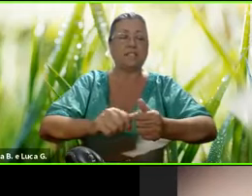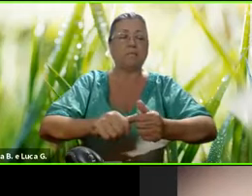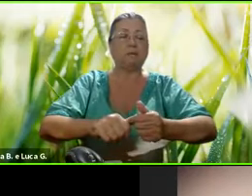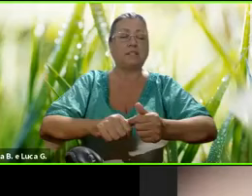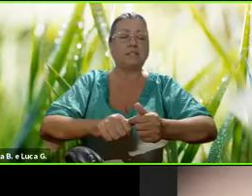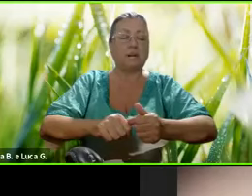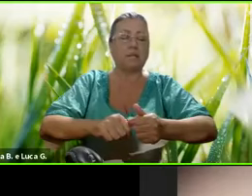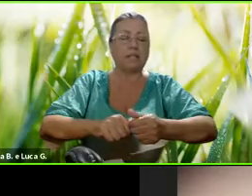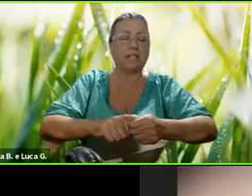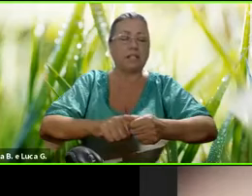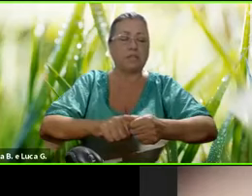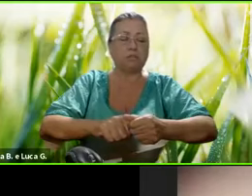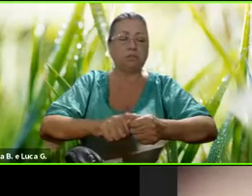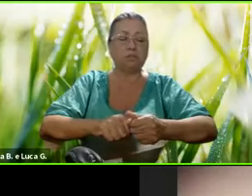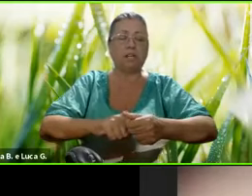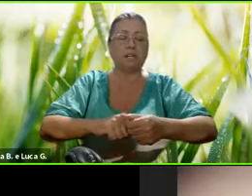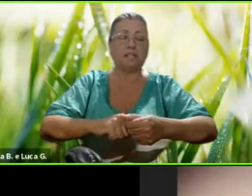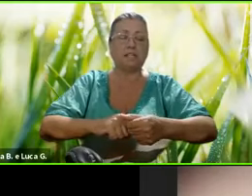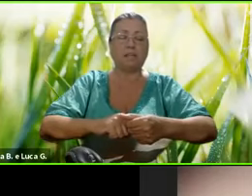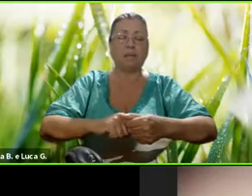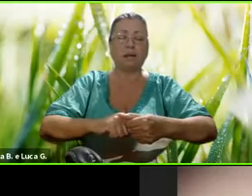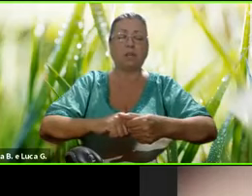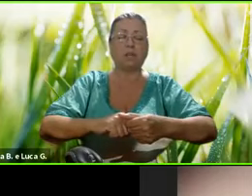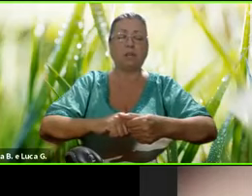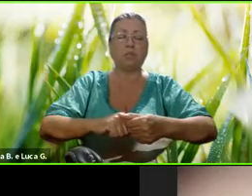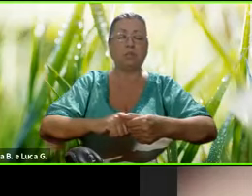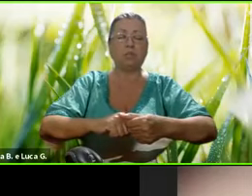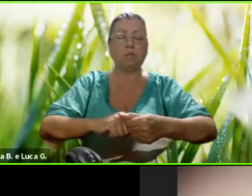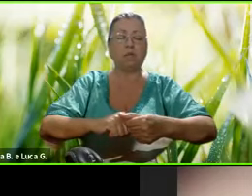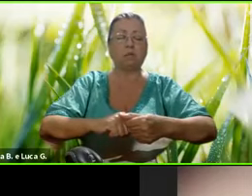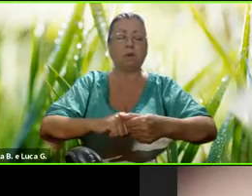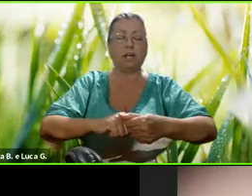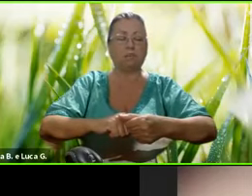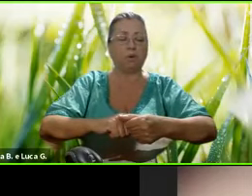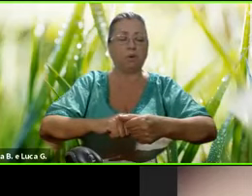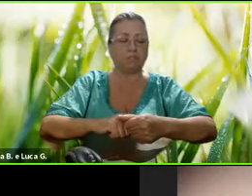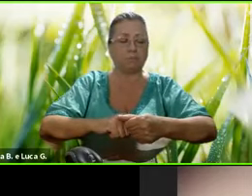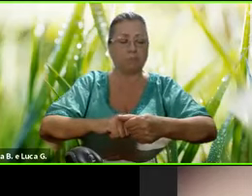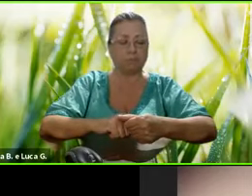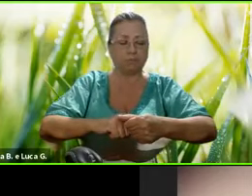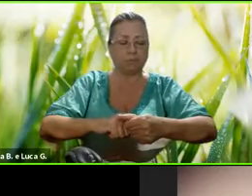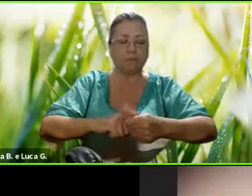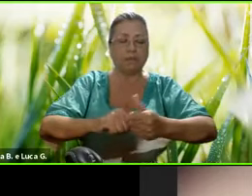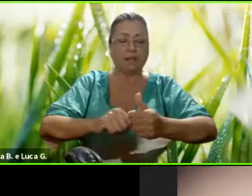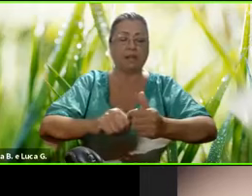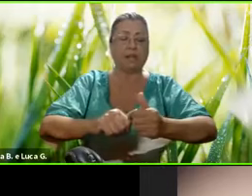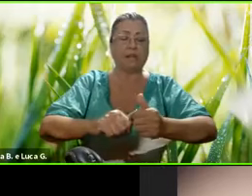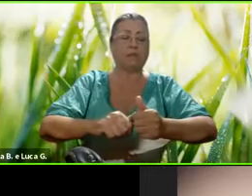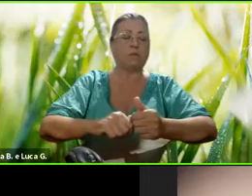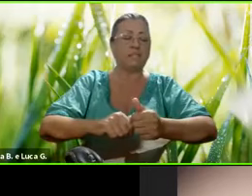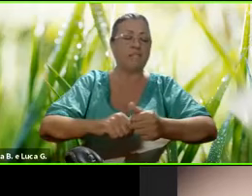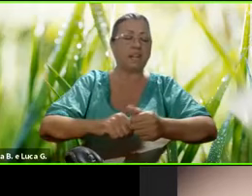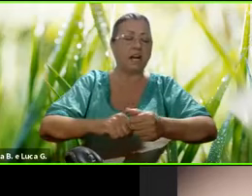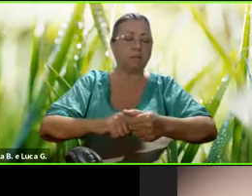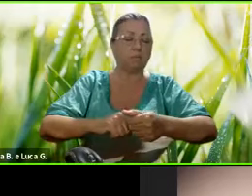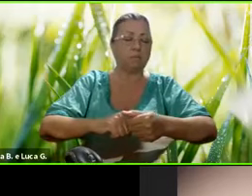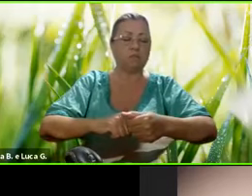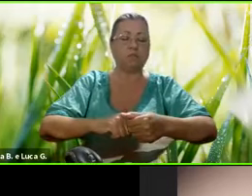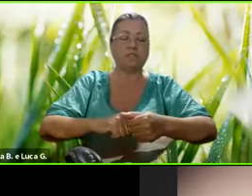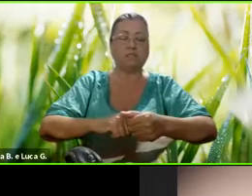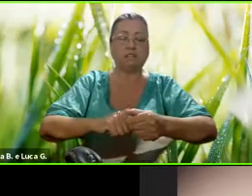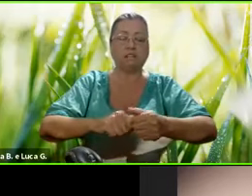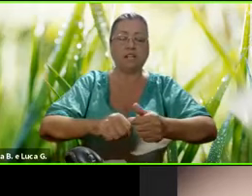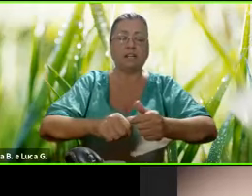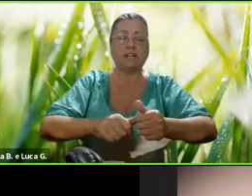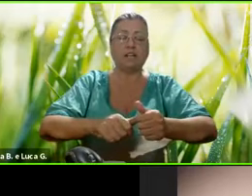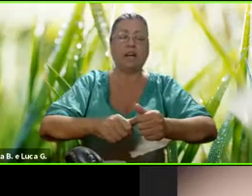le essenze balsamiche della natura che sappiamo che il mondo spirituale porta per noi, che queste acque